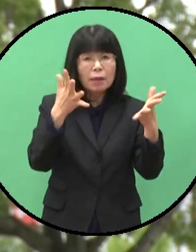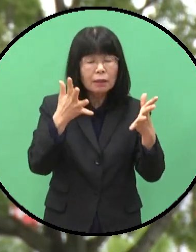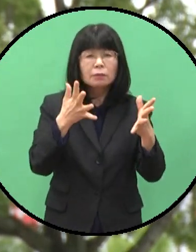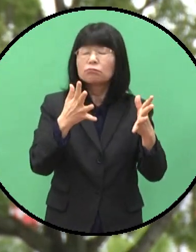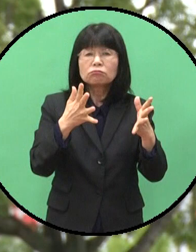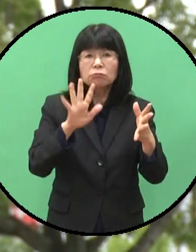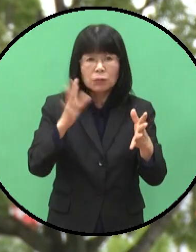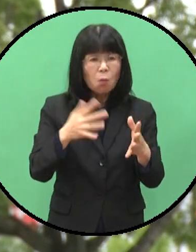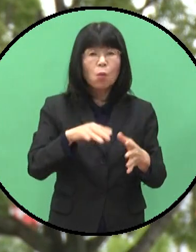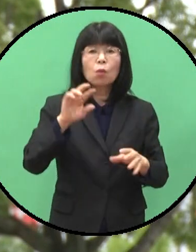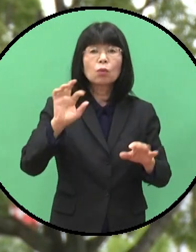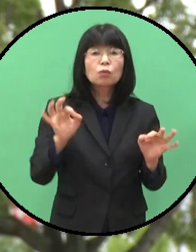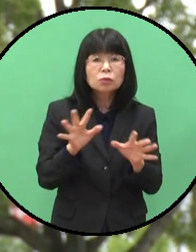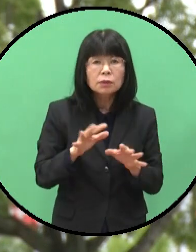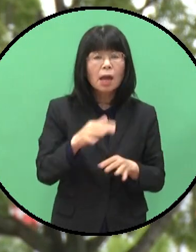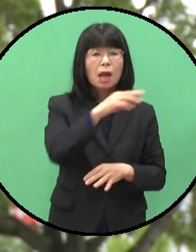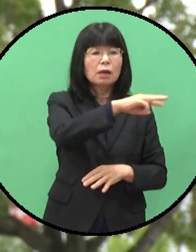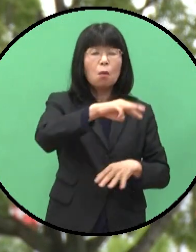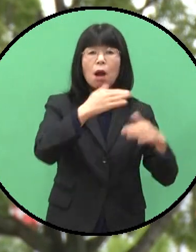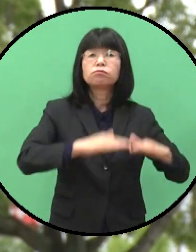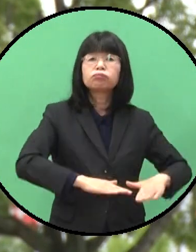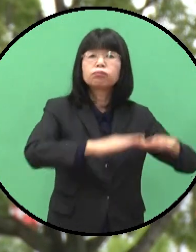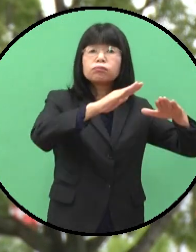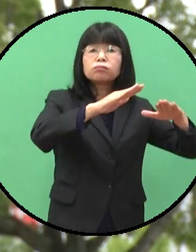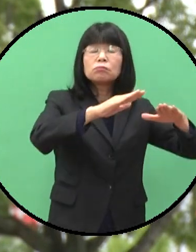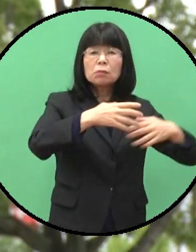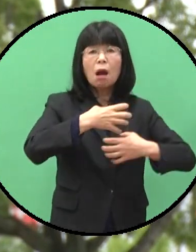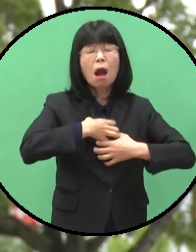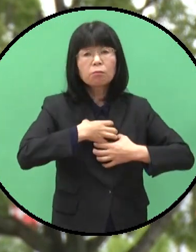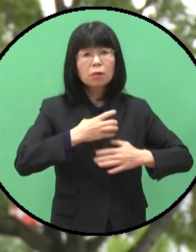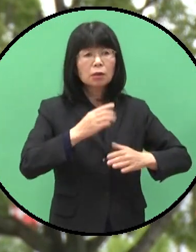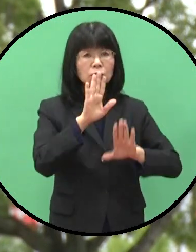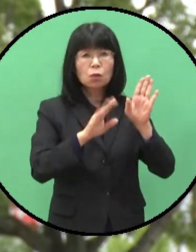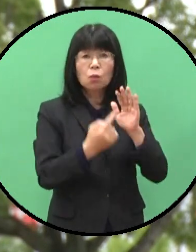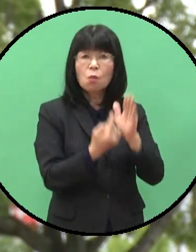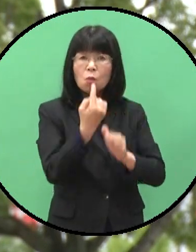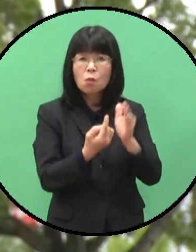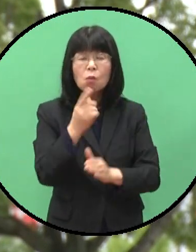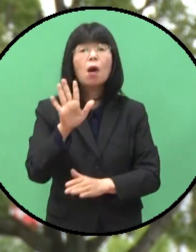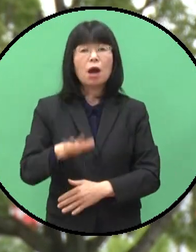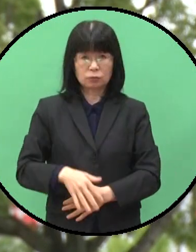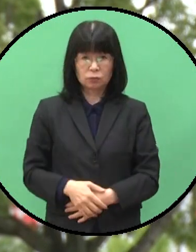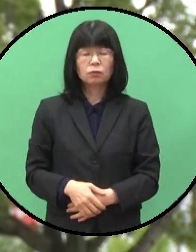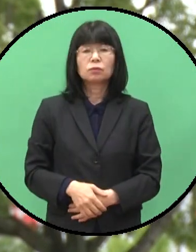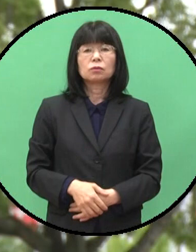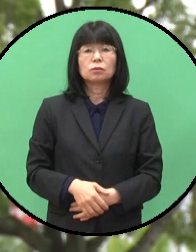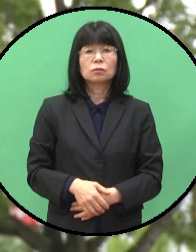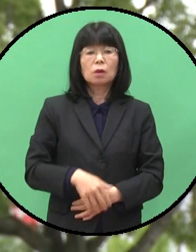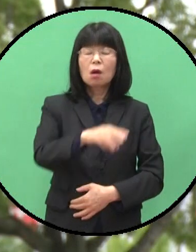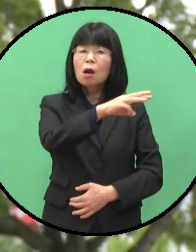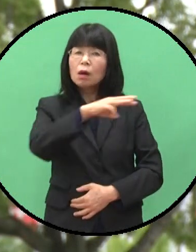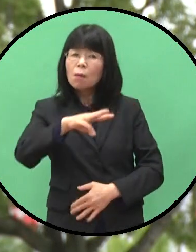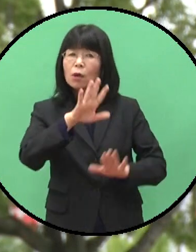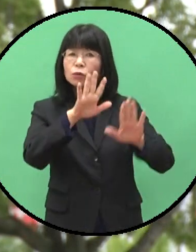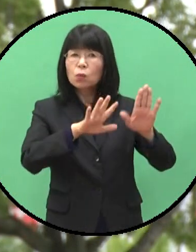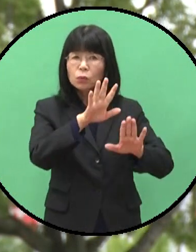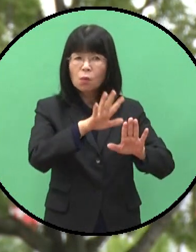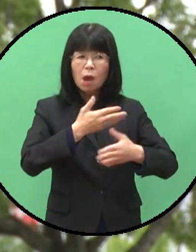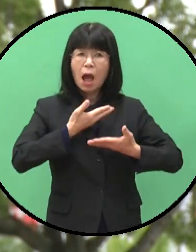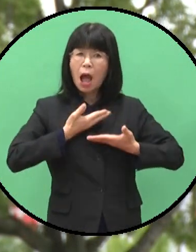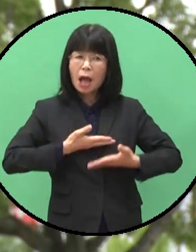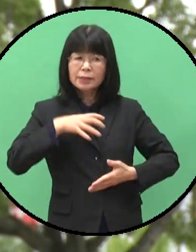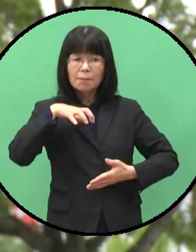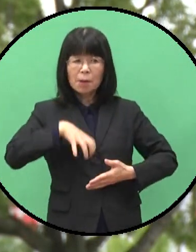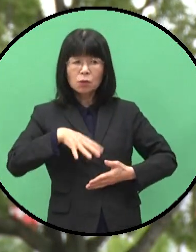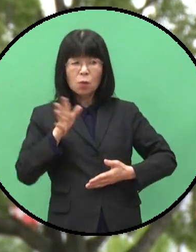に川の水かさが増えるなどして危険な状況になる場合があります。河川の状況が安全な